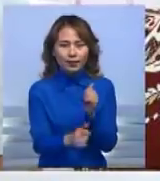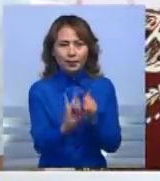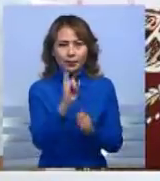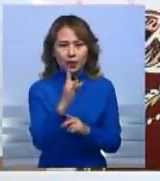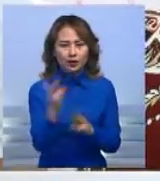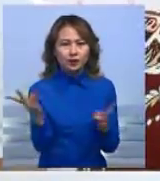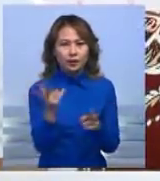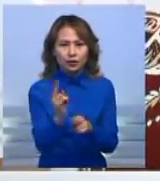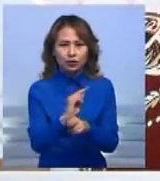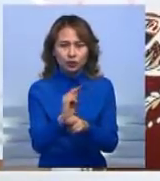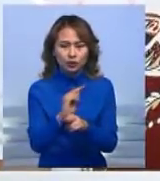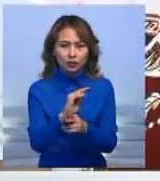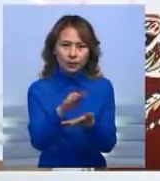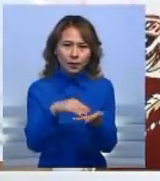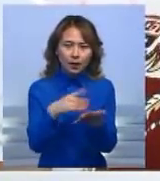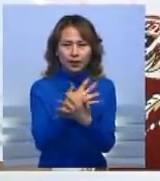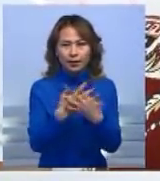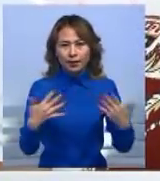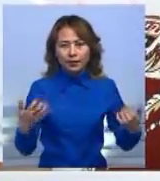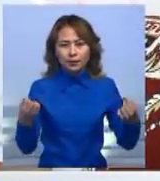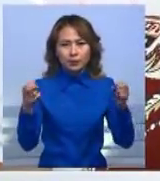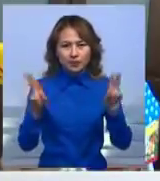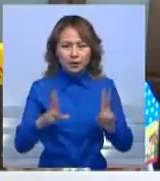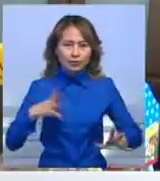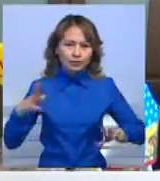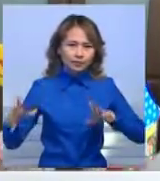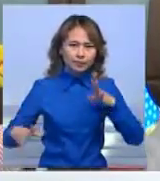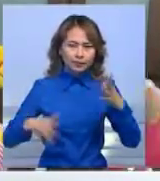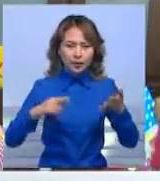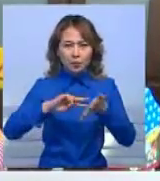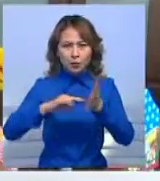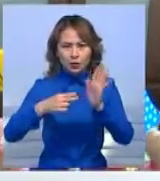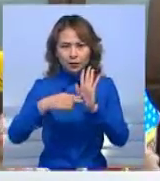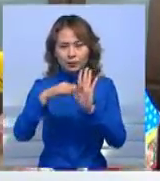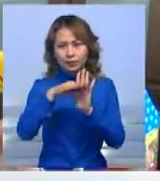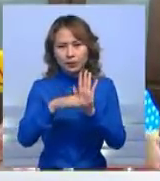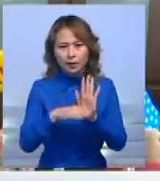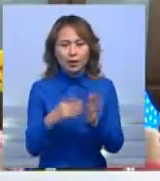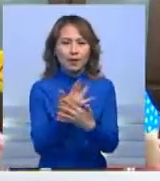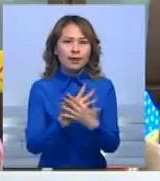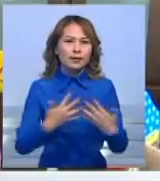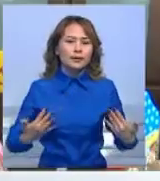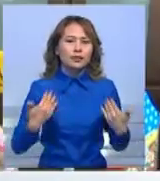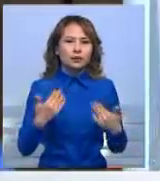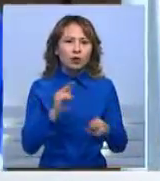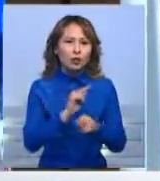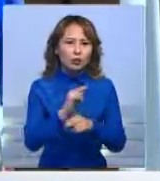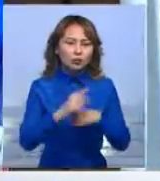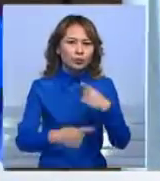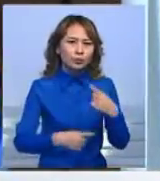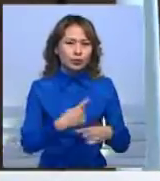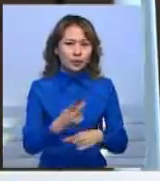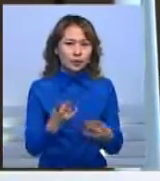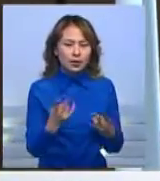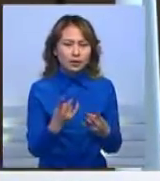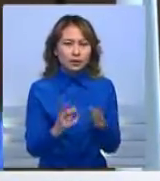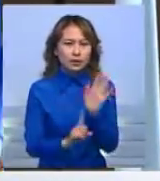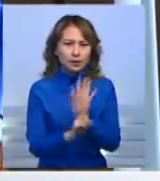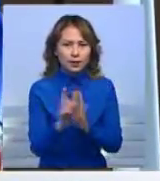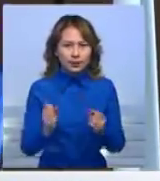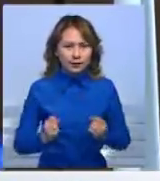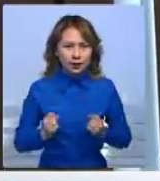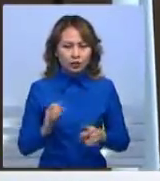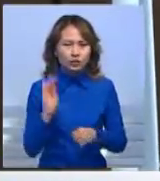жеке емдеу сауықтыру, болмаса арнайы жаттығулар жоспары жасақталып, тәлімгерлер сол арқылы баланы бейімдеуге кіріседі.